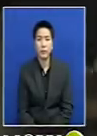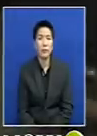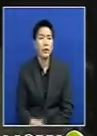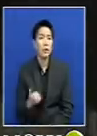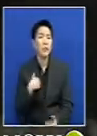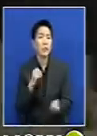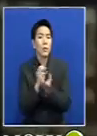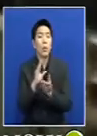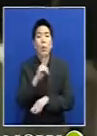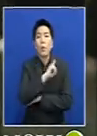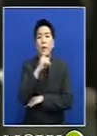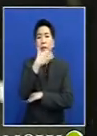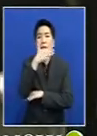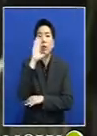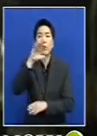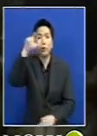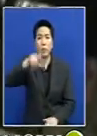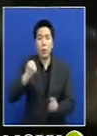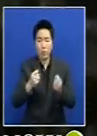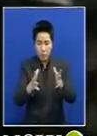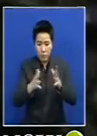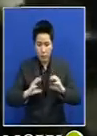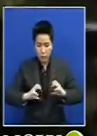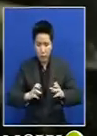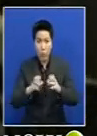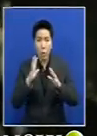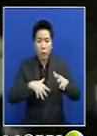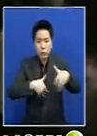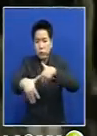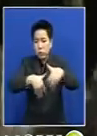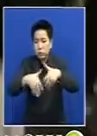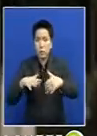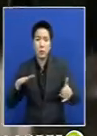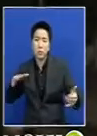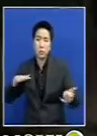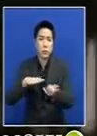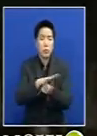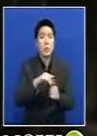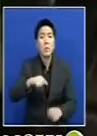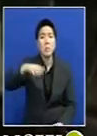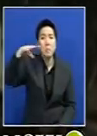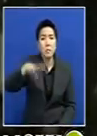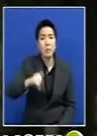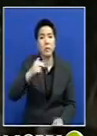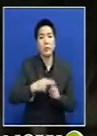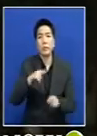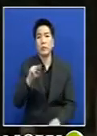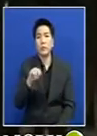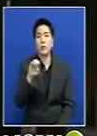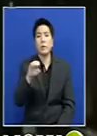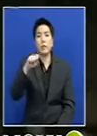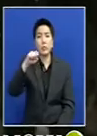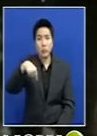ตุการณ์โจมตีในวันชาติฝรั่งเศสด้วยการขับรถบรรทุกพุ่งเข้าชนฝูงชนที่เมืองนิสเมืองตากอากาศริมทะเลชื่อดังท